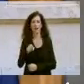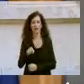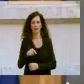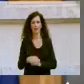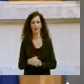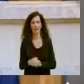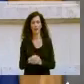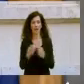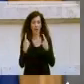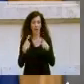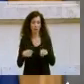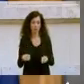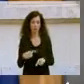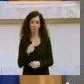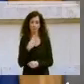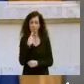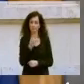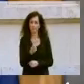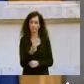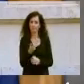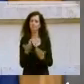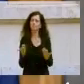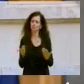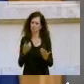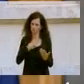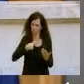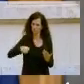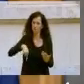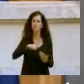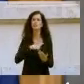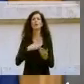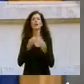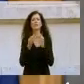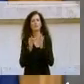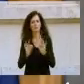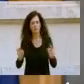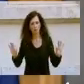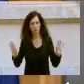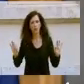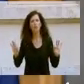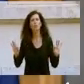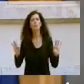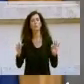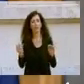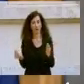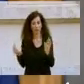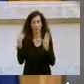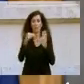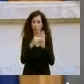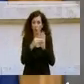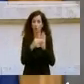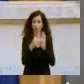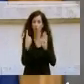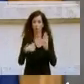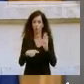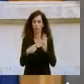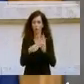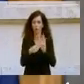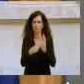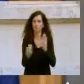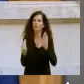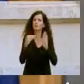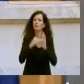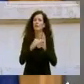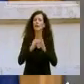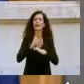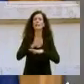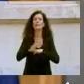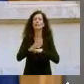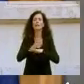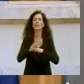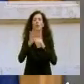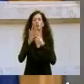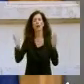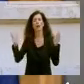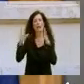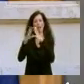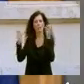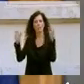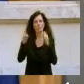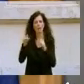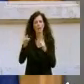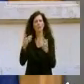detto questo siamo anche disponibili abbiamo introdotto anche questo un intervento per le grandi imprese ma noi siamo